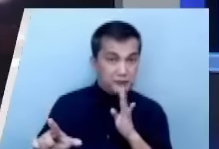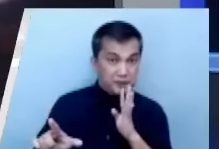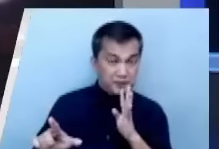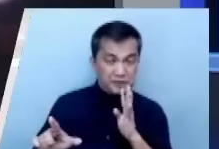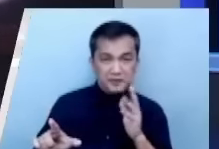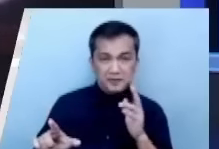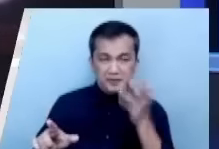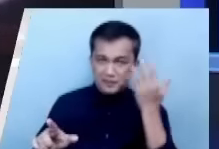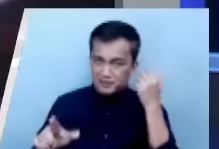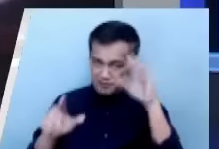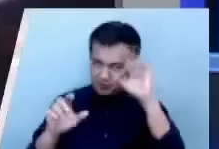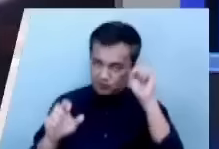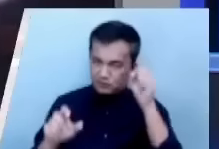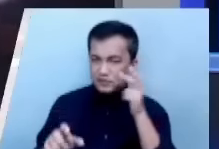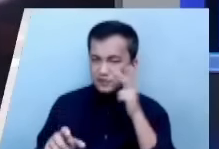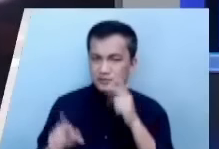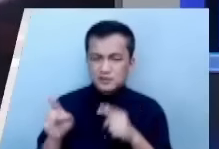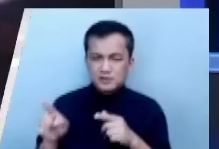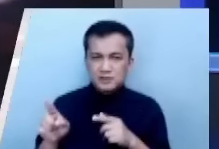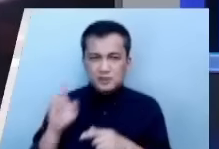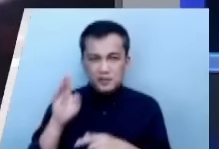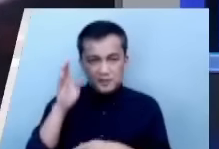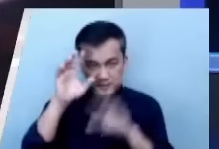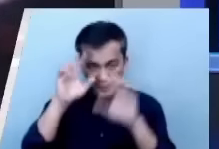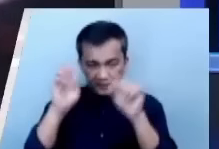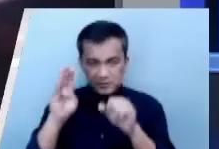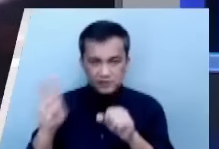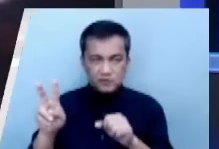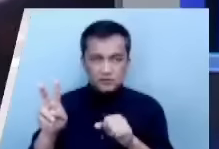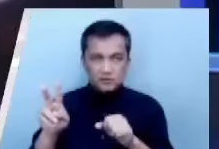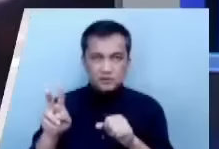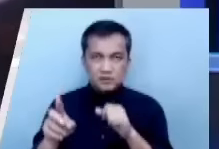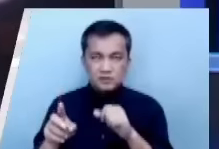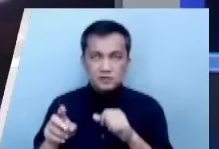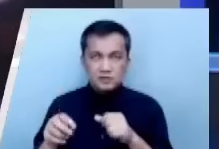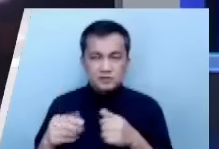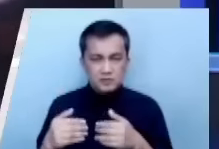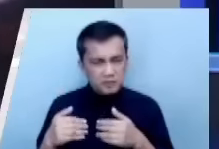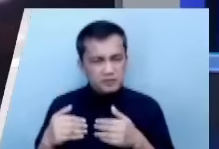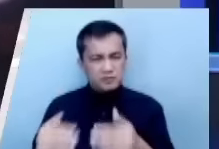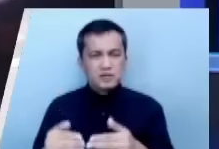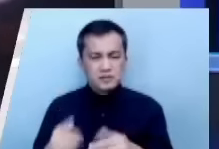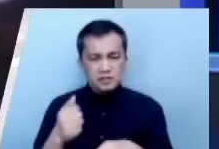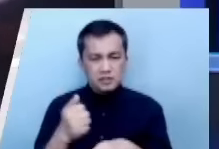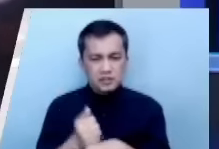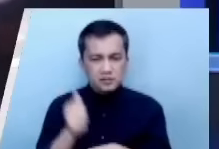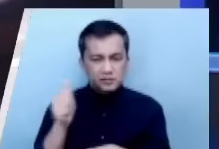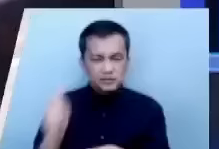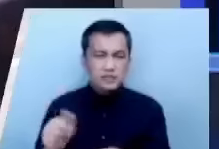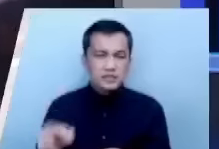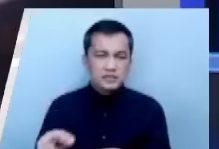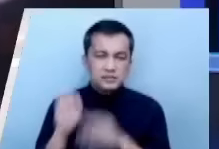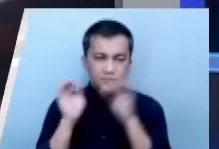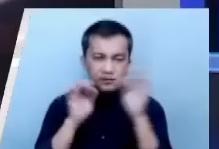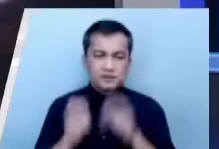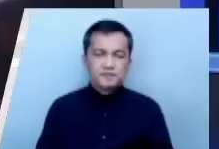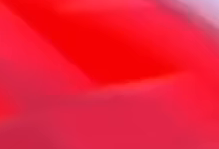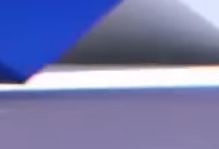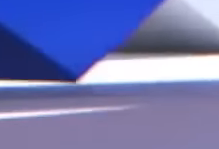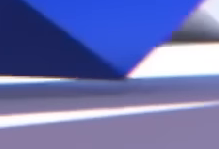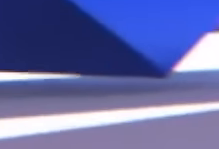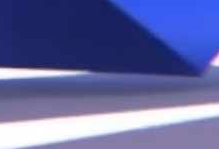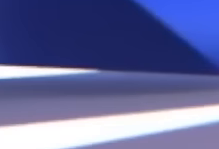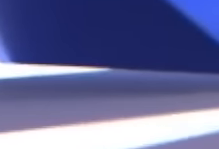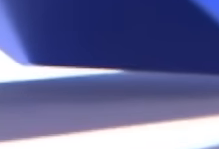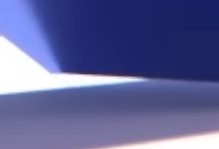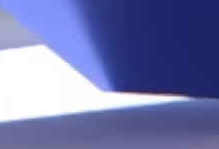Duterte, tumanggi na si Pangulong Bongbong Marcos na patulan pa ang aligasyong nagdodroga siya. Nakatutok si Ian Crew.